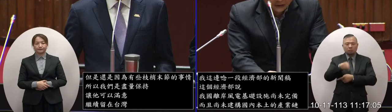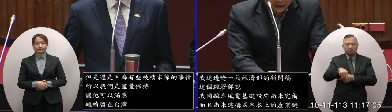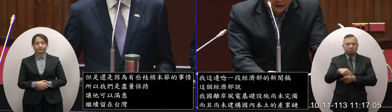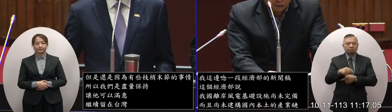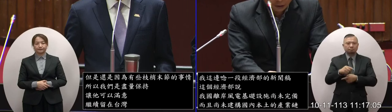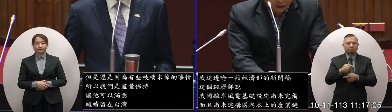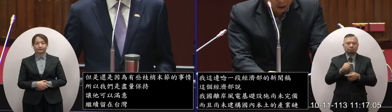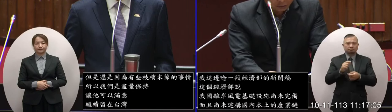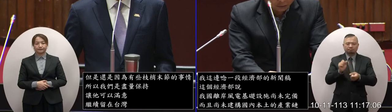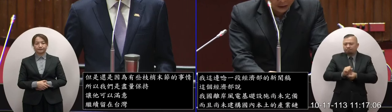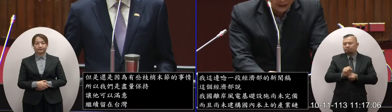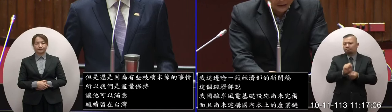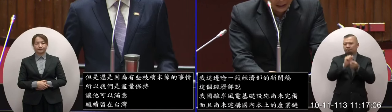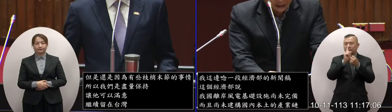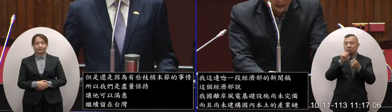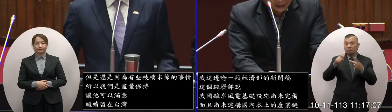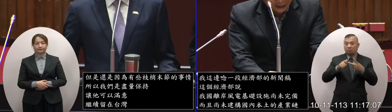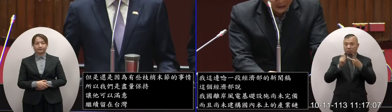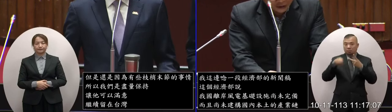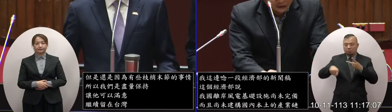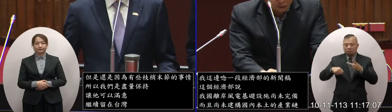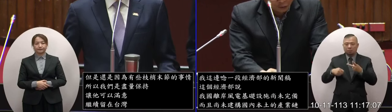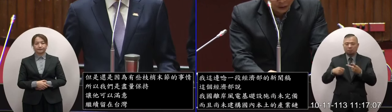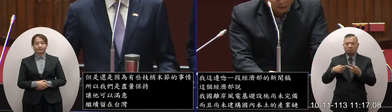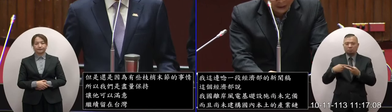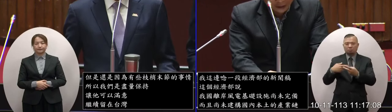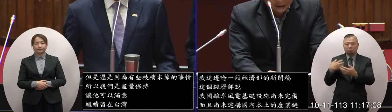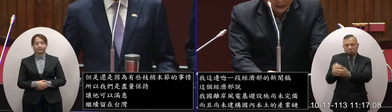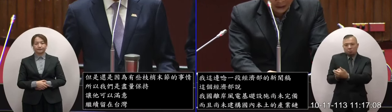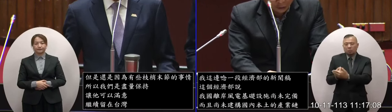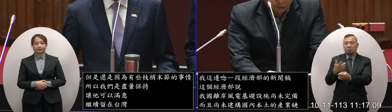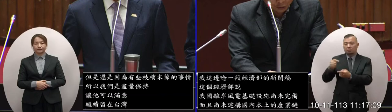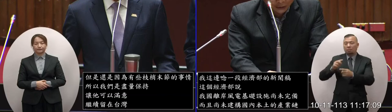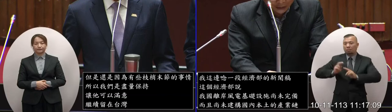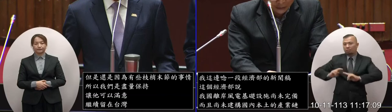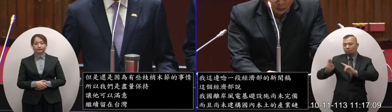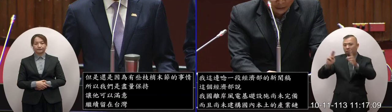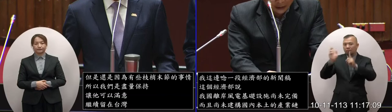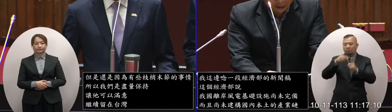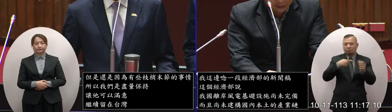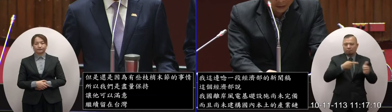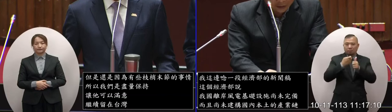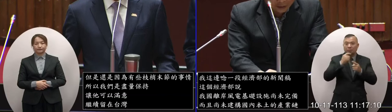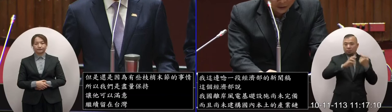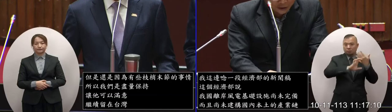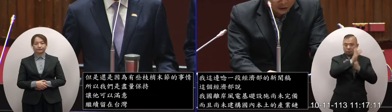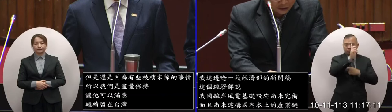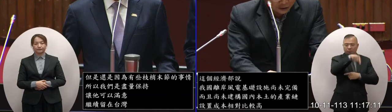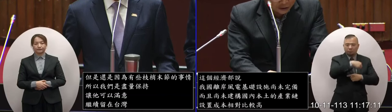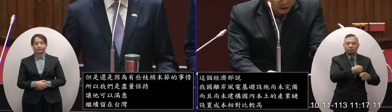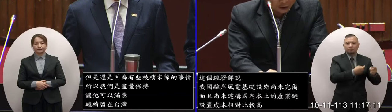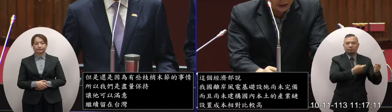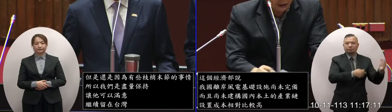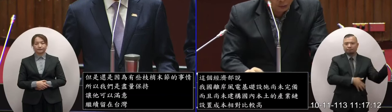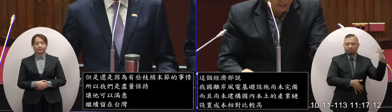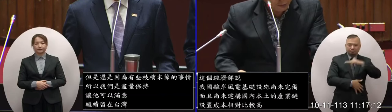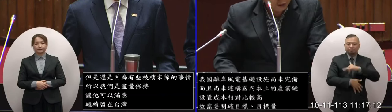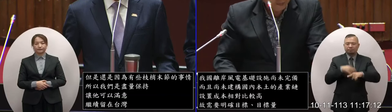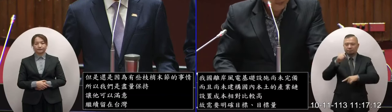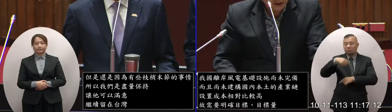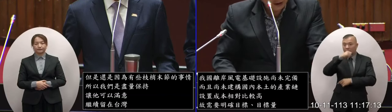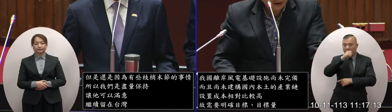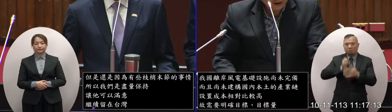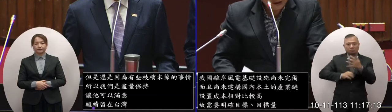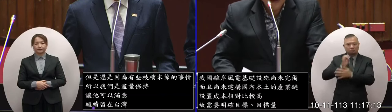目标量及趸购电价，来吸引国内外业者来投入，才能创造经济的一个规